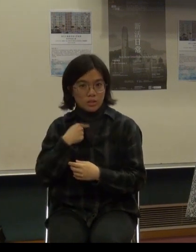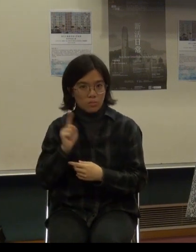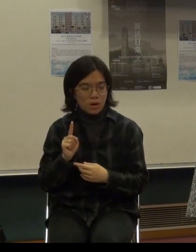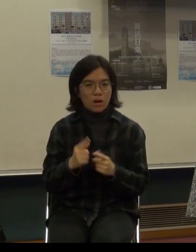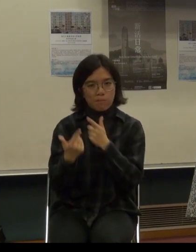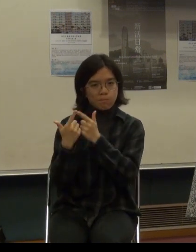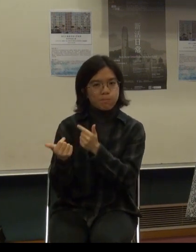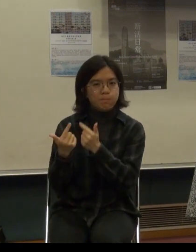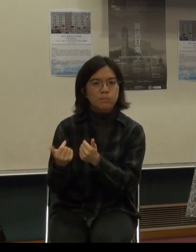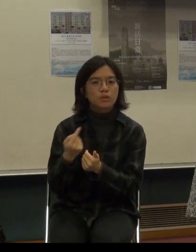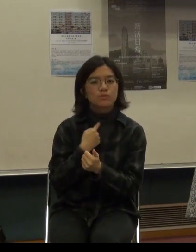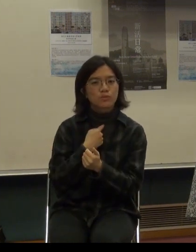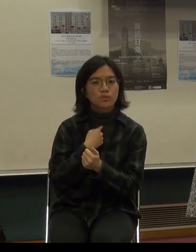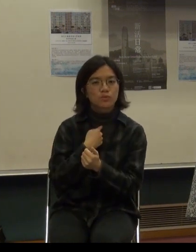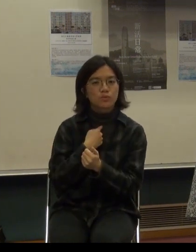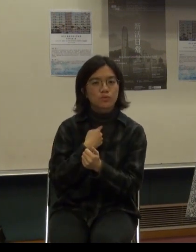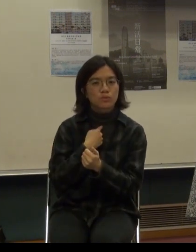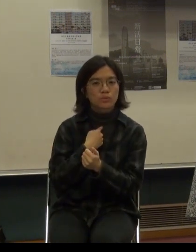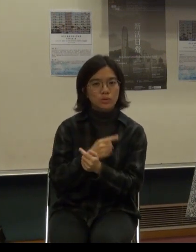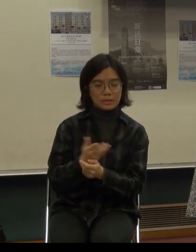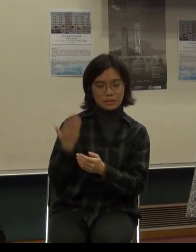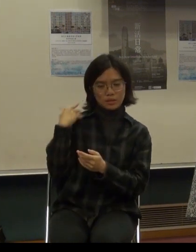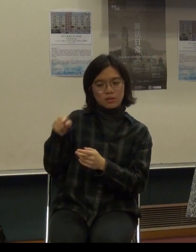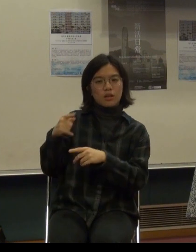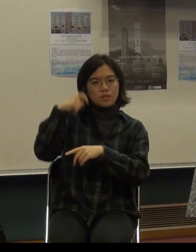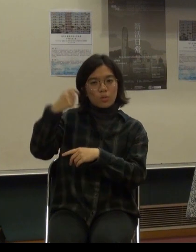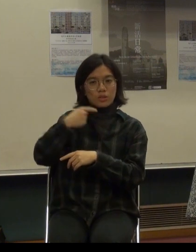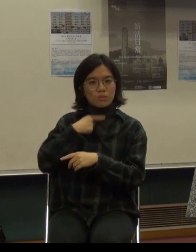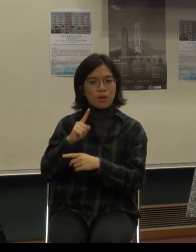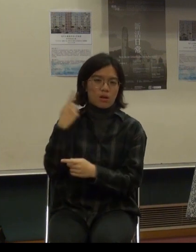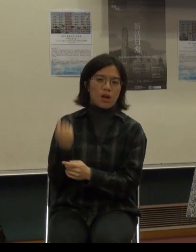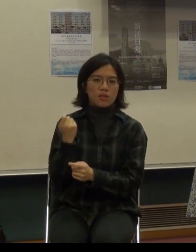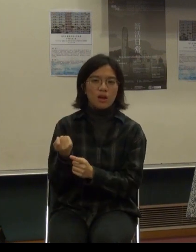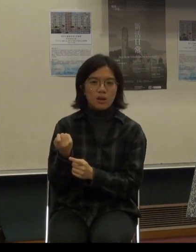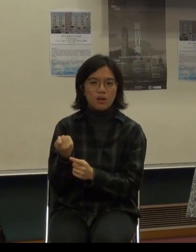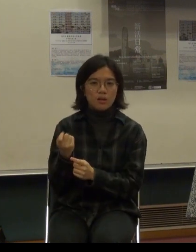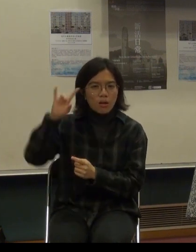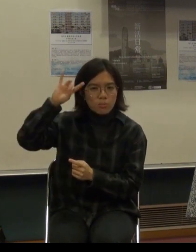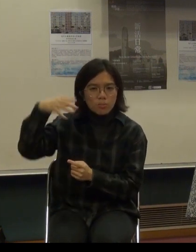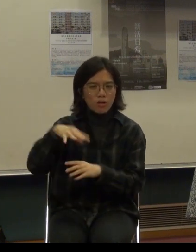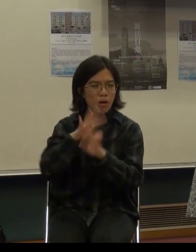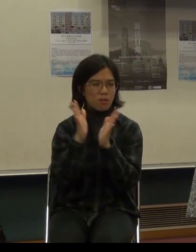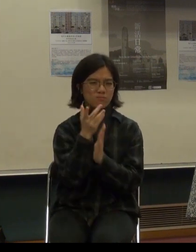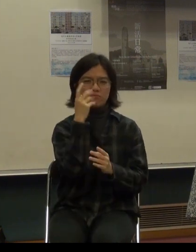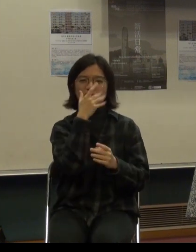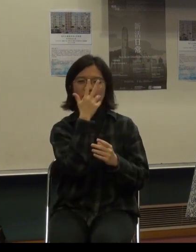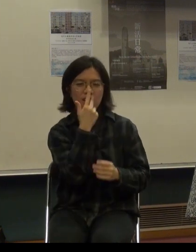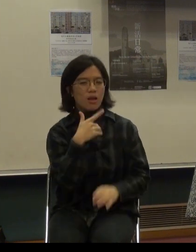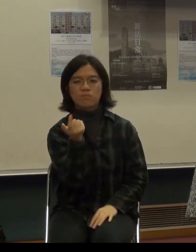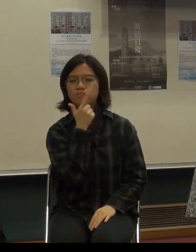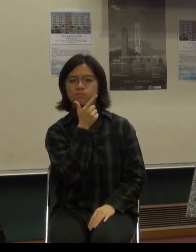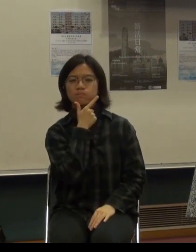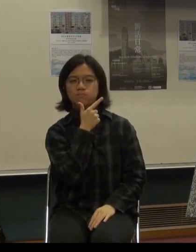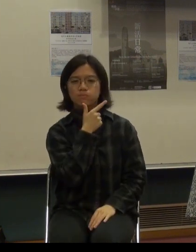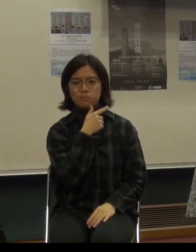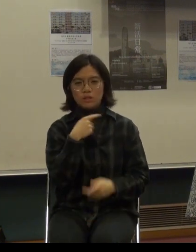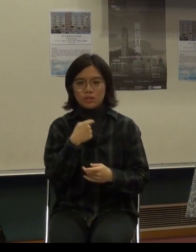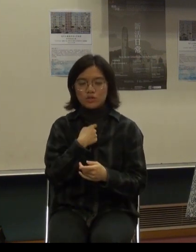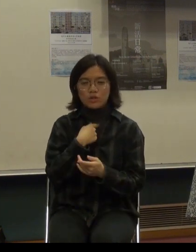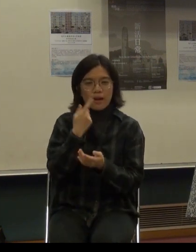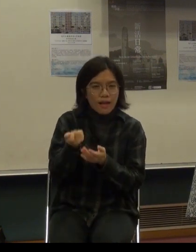當時的社會需要追求的呢，就是簡約，因為他們不再喜歡這些裝飾物，簡約、經濟、實用，